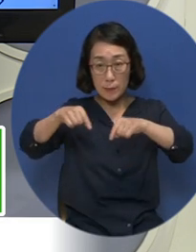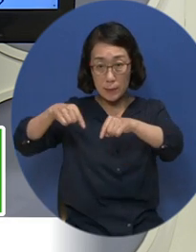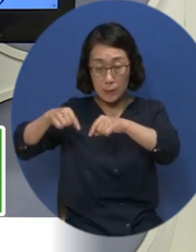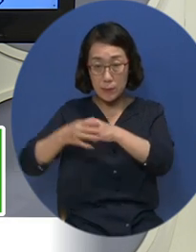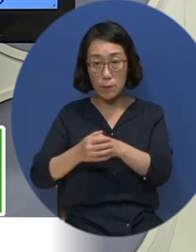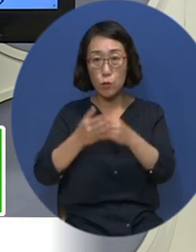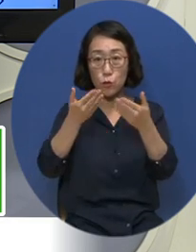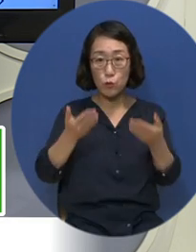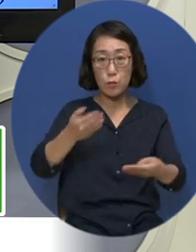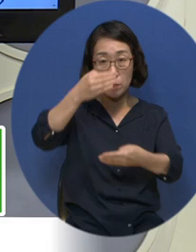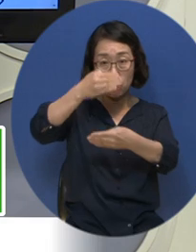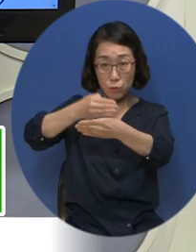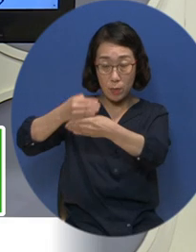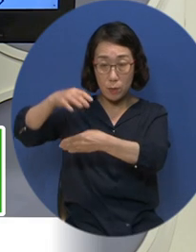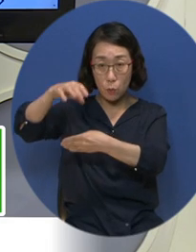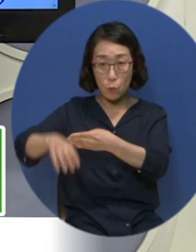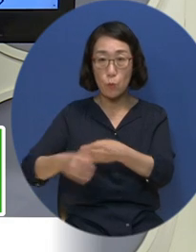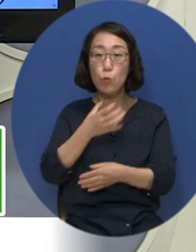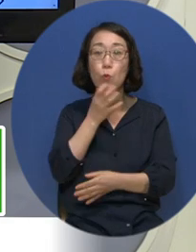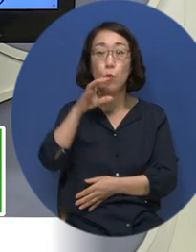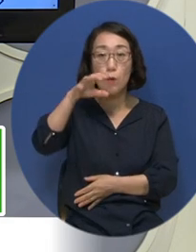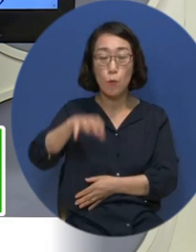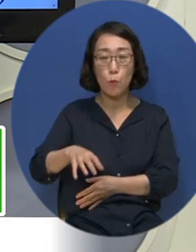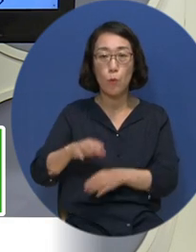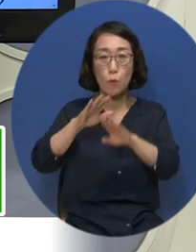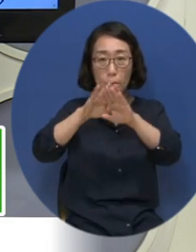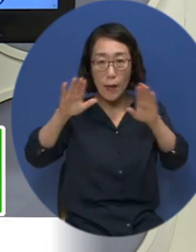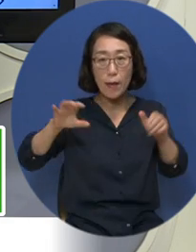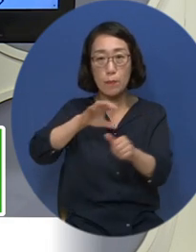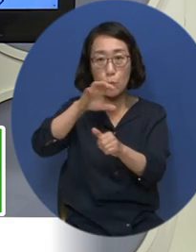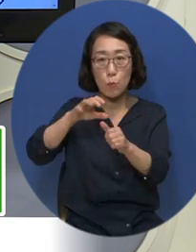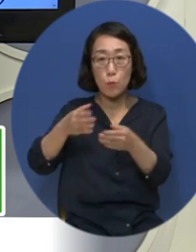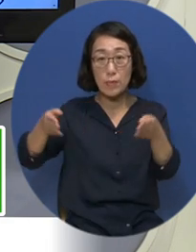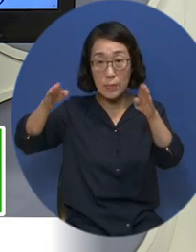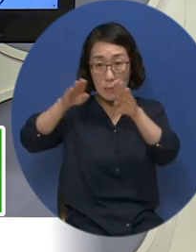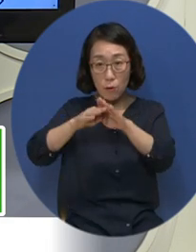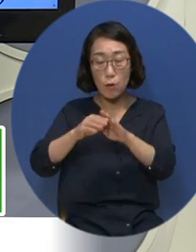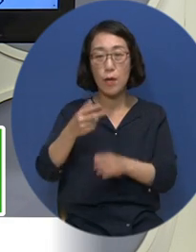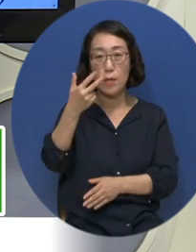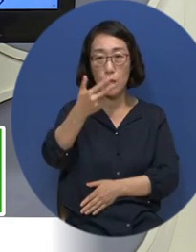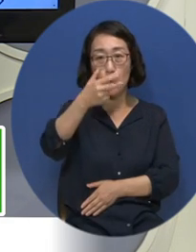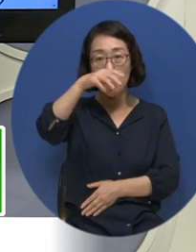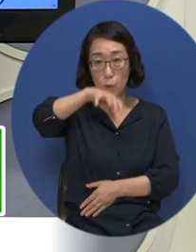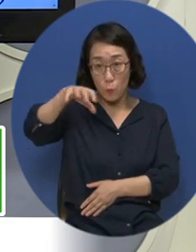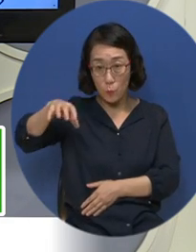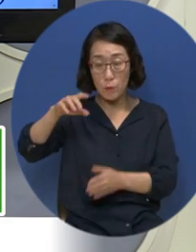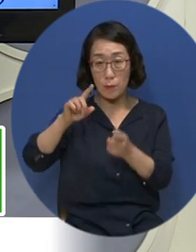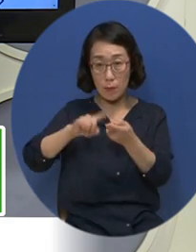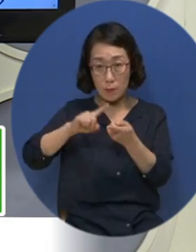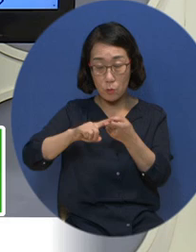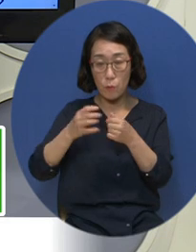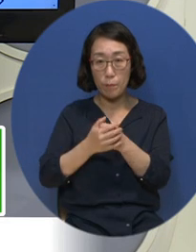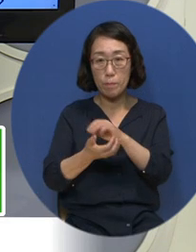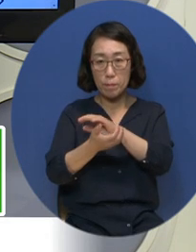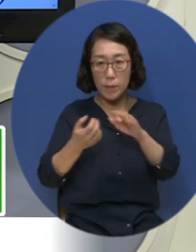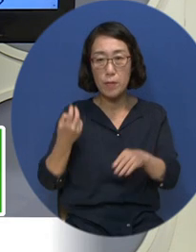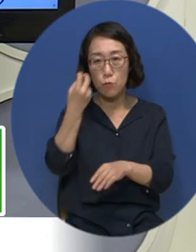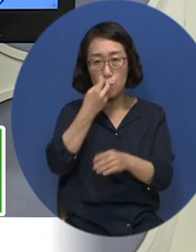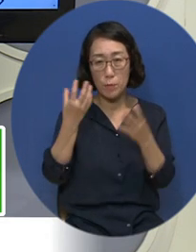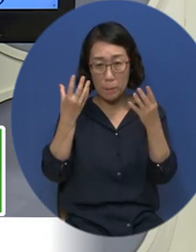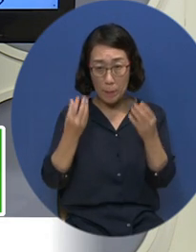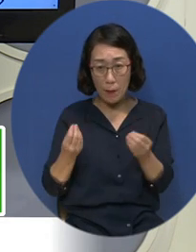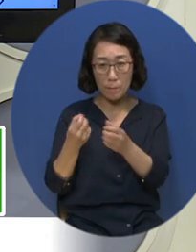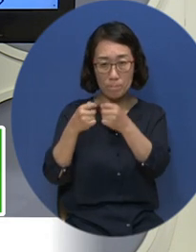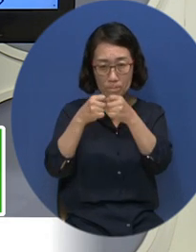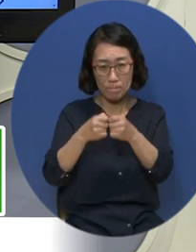복지관 경로당 장애인 추 간 보호 시설 등 7개 시설에 대해 사전 준비사항 점검 을 완료한